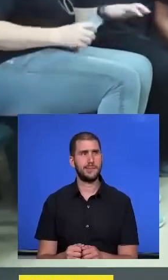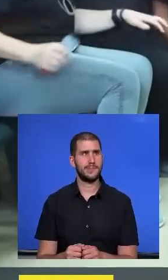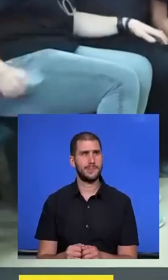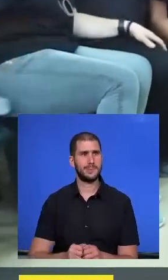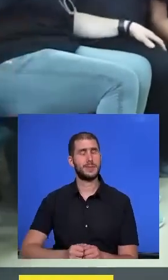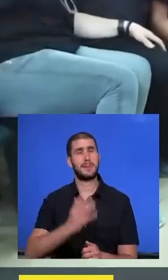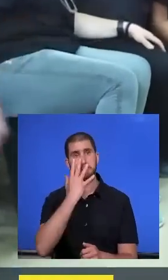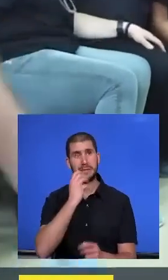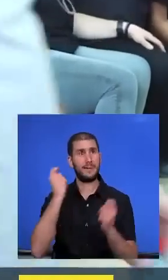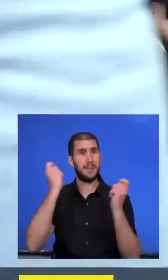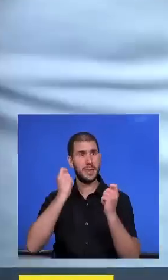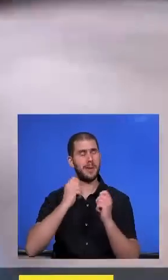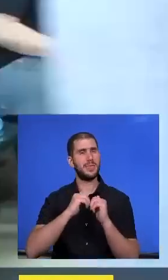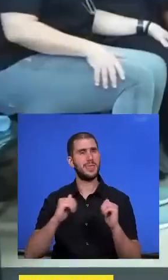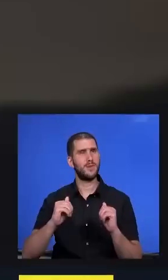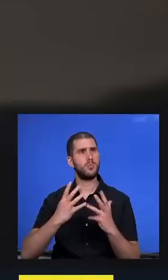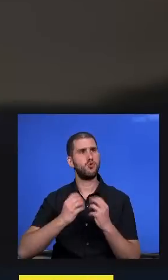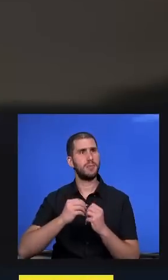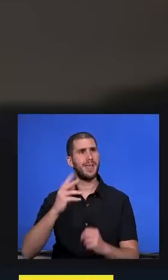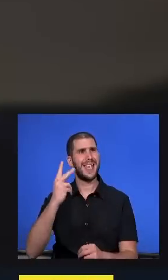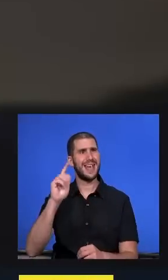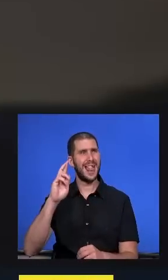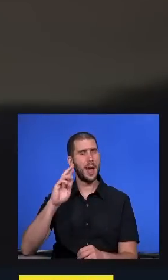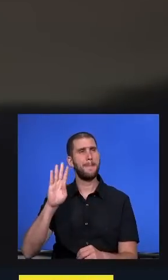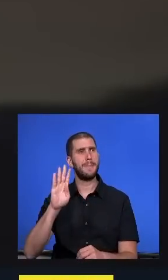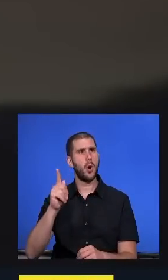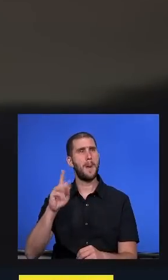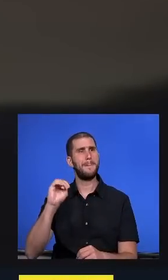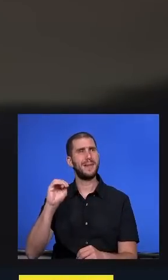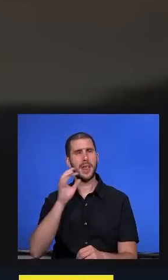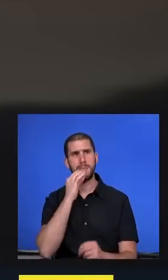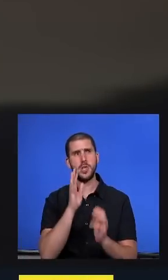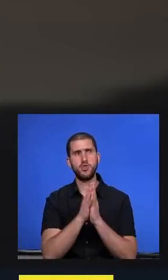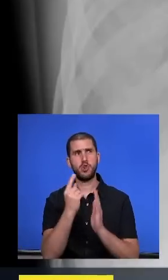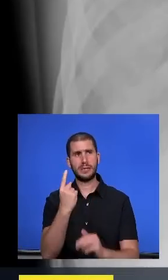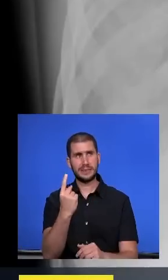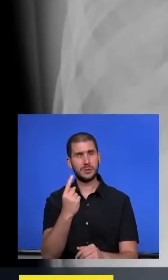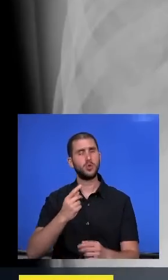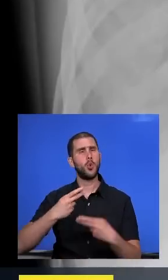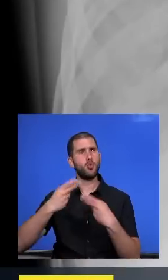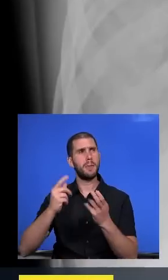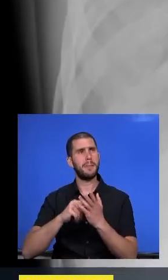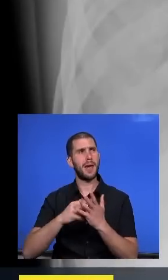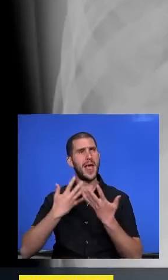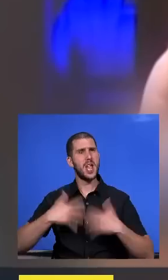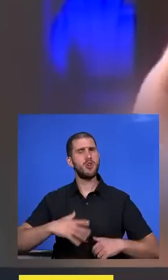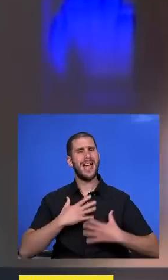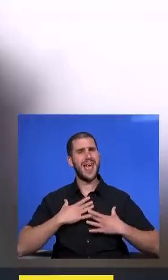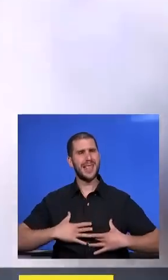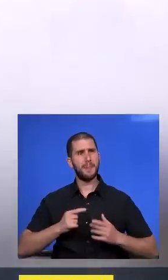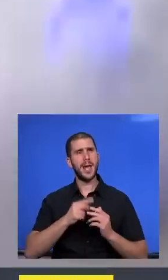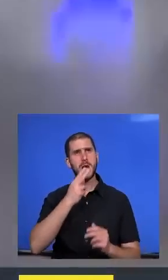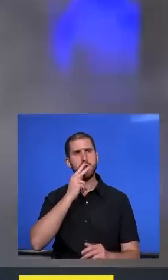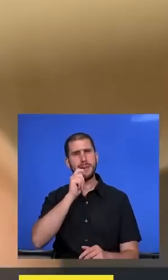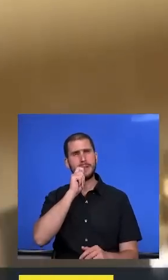בעצב ובתדהמה נפרדו היום בני משפחת קלר ברוך ממידן בן ה-16 שהושפז בשל כשל ריאתי שנגרם לו מעישון